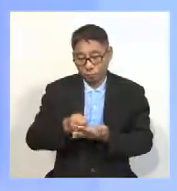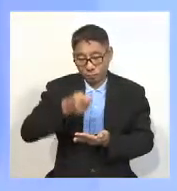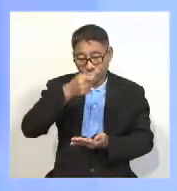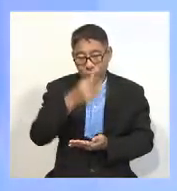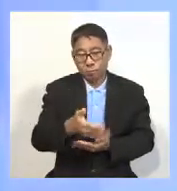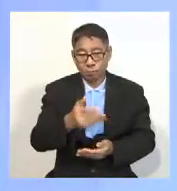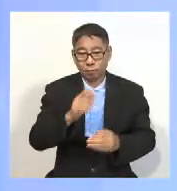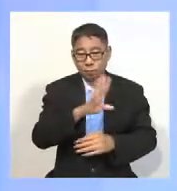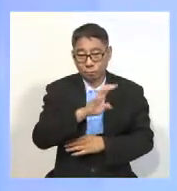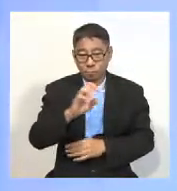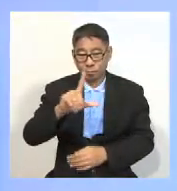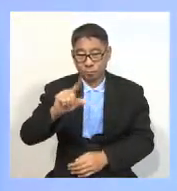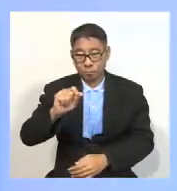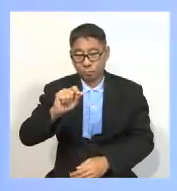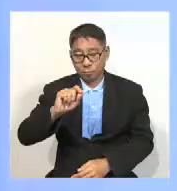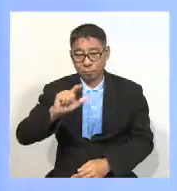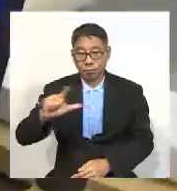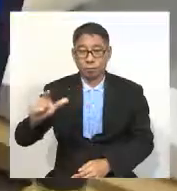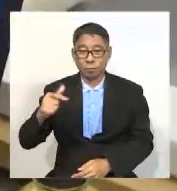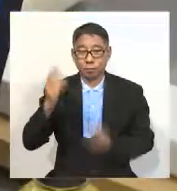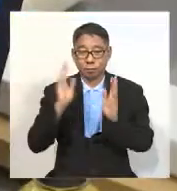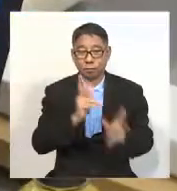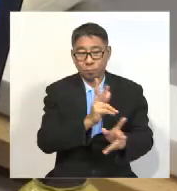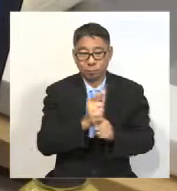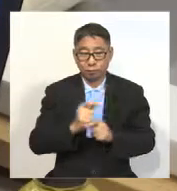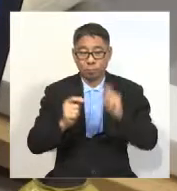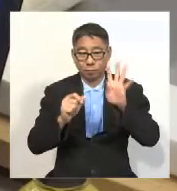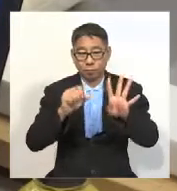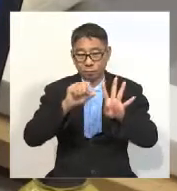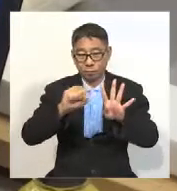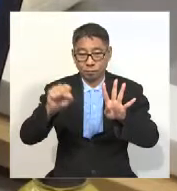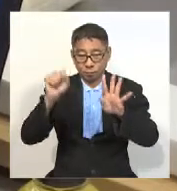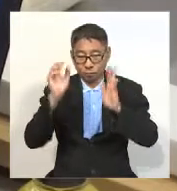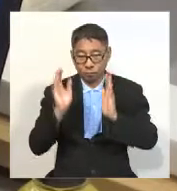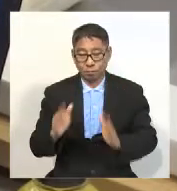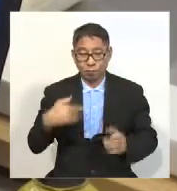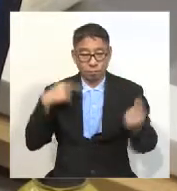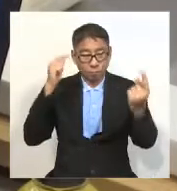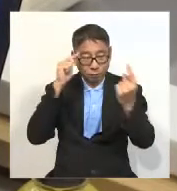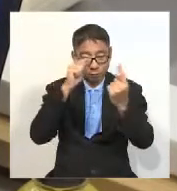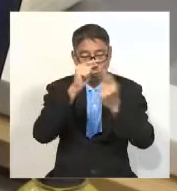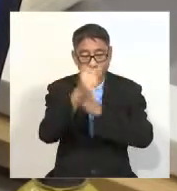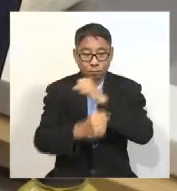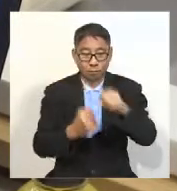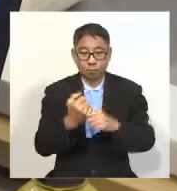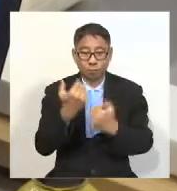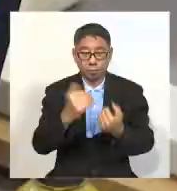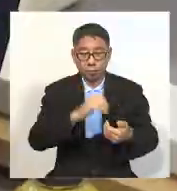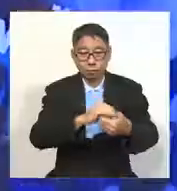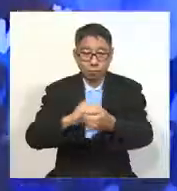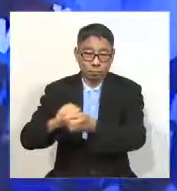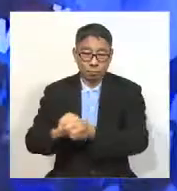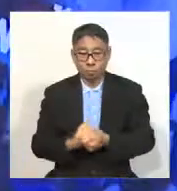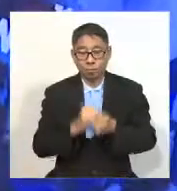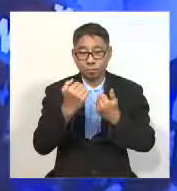หนี้คืน420ล้านบาทจากผู้กู้จำนวน 400,000 คนนะคะตั้งเป้าในปีหน้าเนี่ยจะเพิ่มความร่วมมือของหน่วย